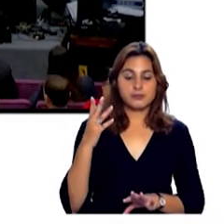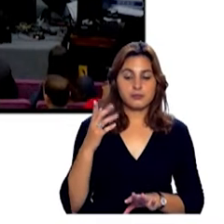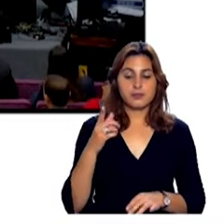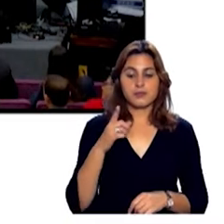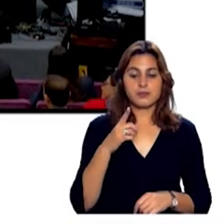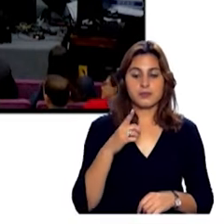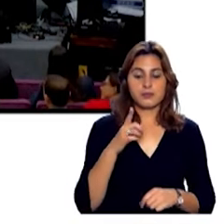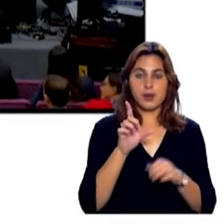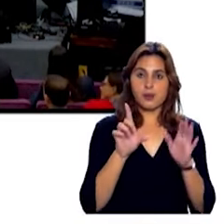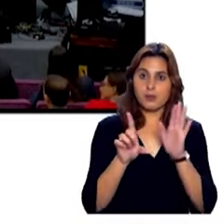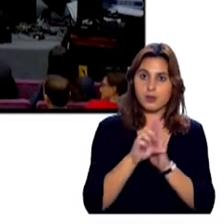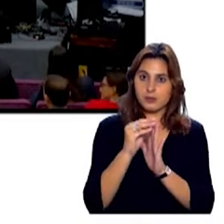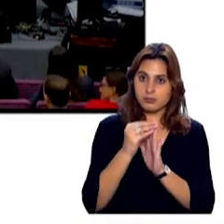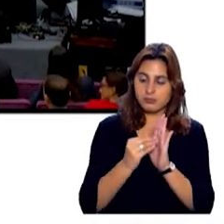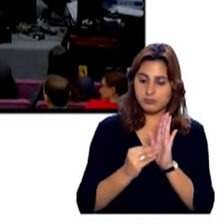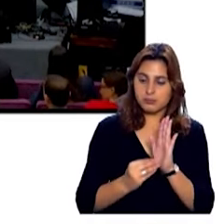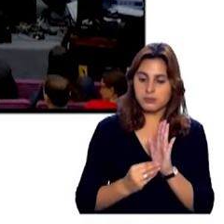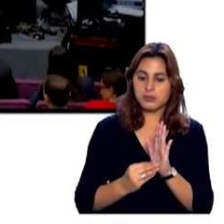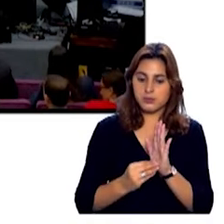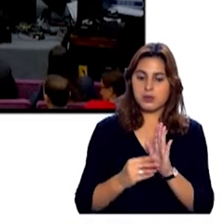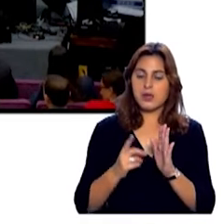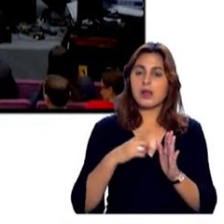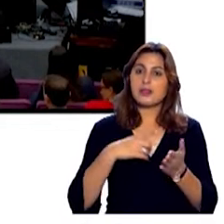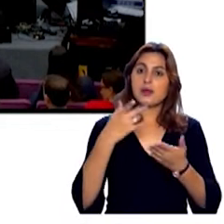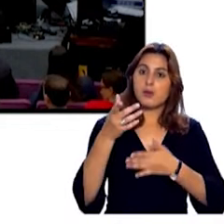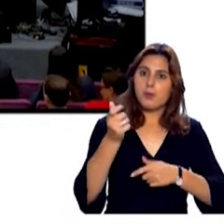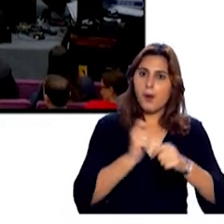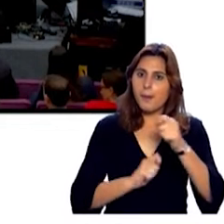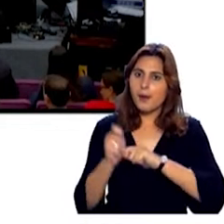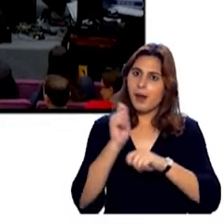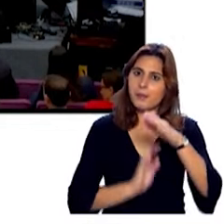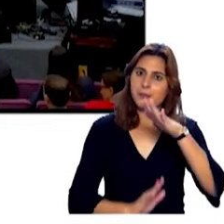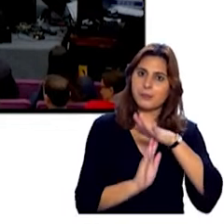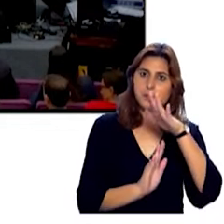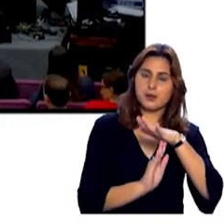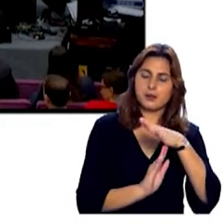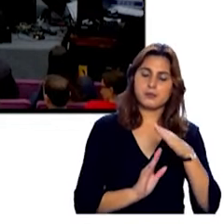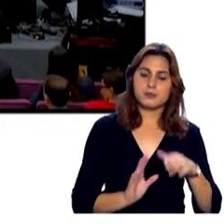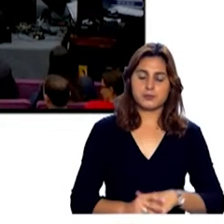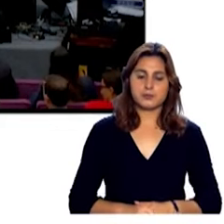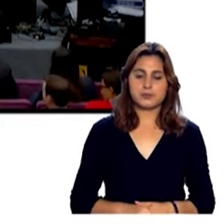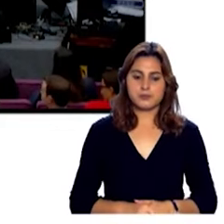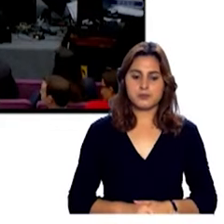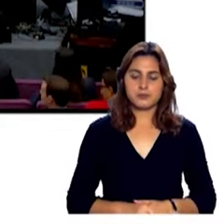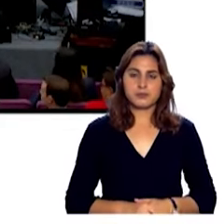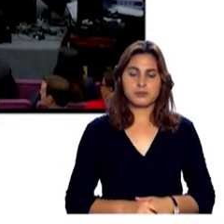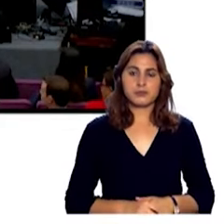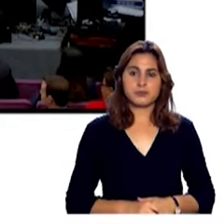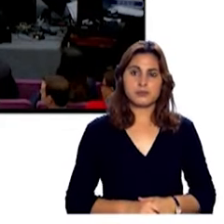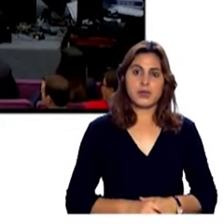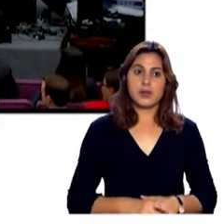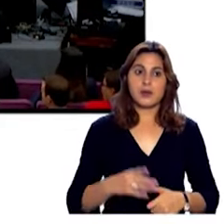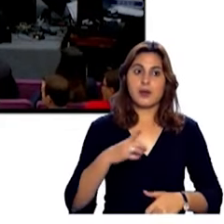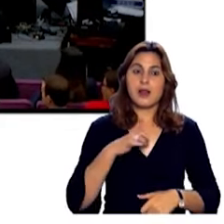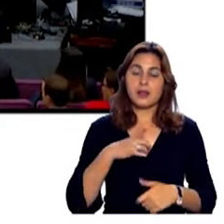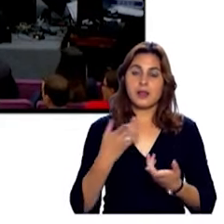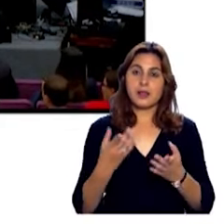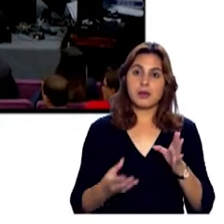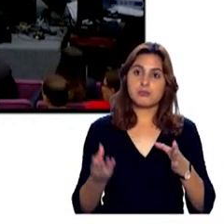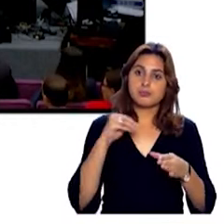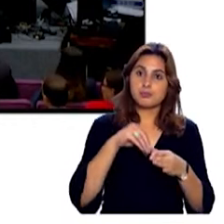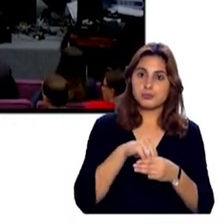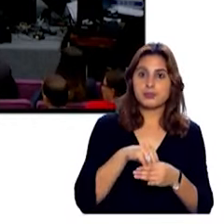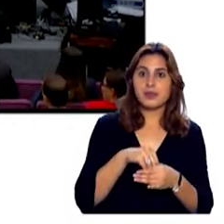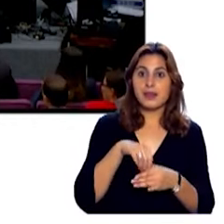operativ limitato ha deciso di introdurre una selezione preliminare